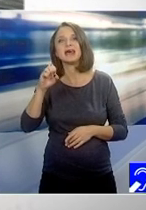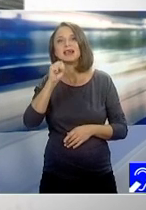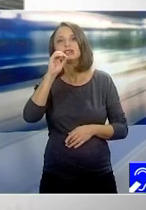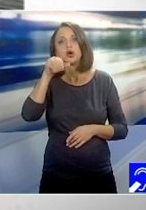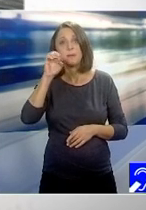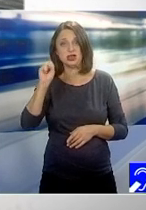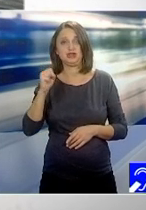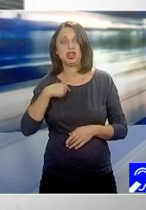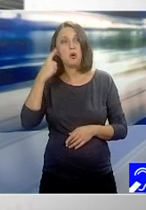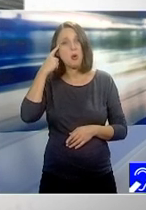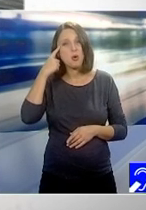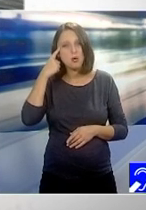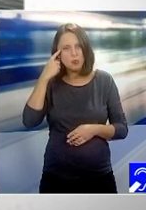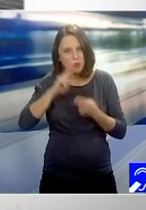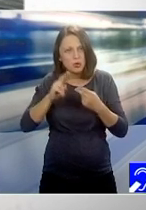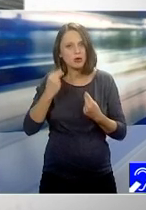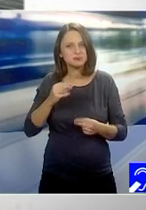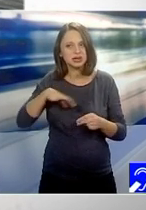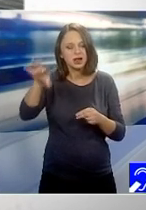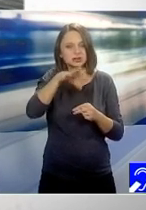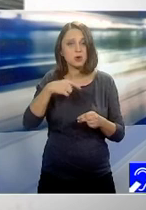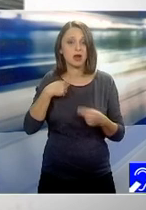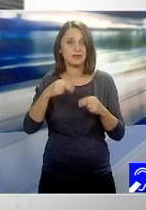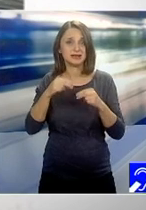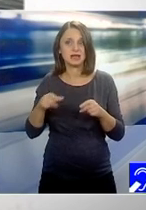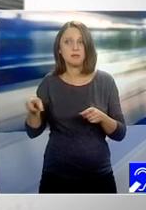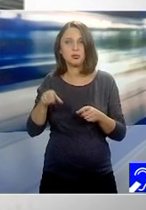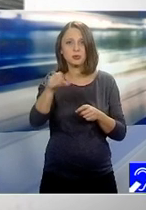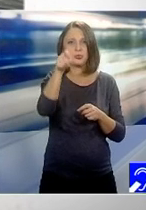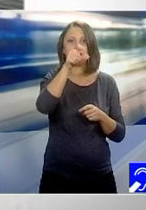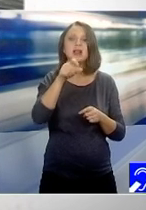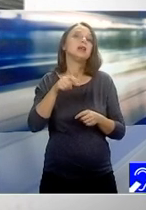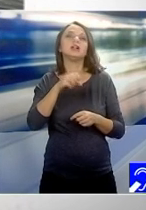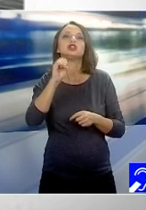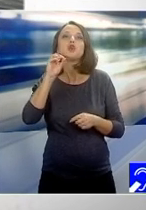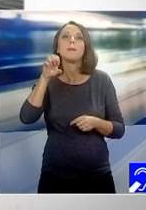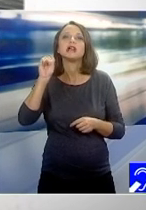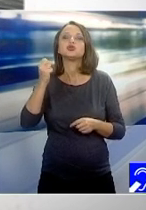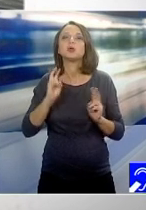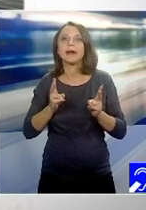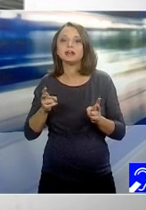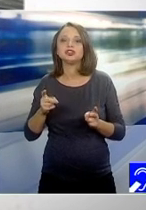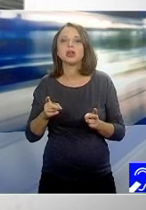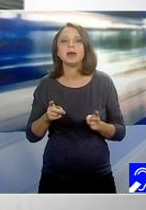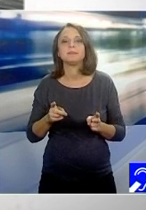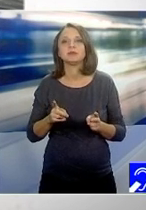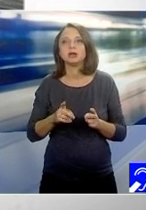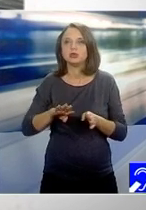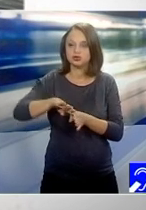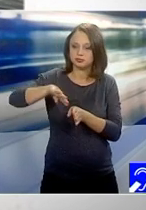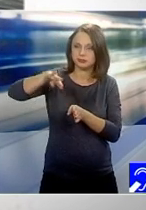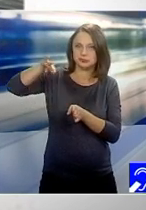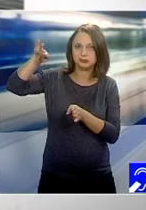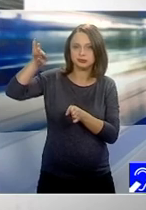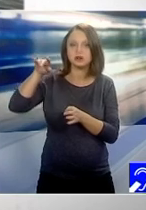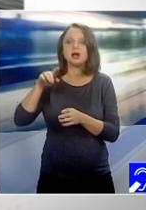și pe care an de an continuă. Acum, de exemplu, pe defileul Someșului Rece se taie pe pante mari de tot ce acum pe 40-50 de grade pe stânci, unde clar